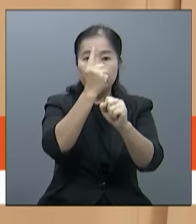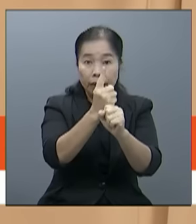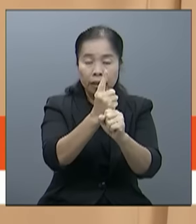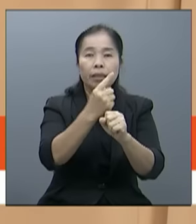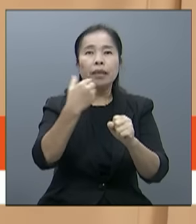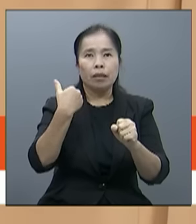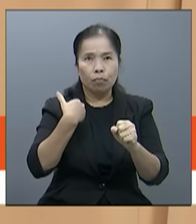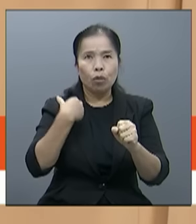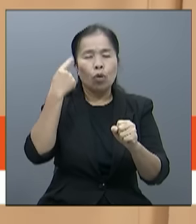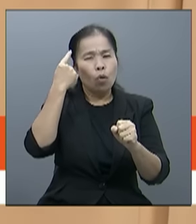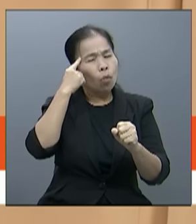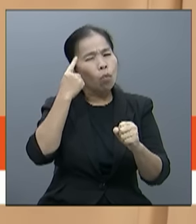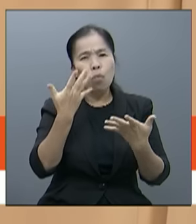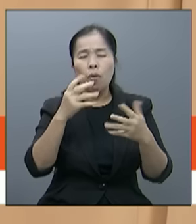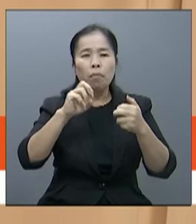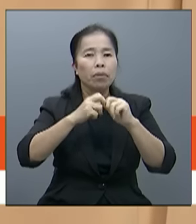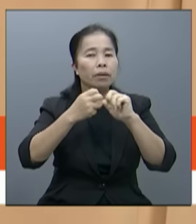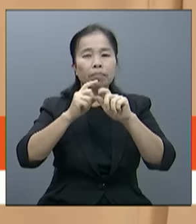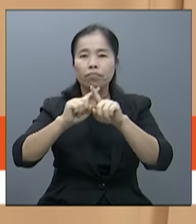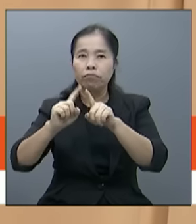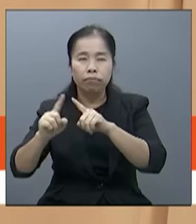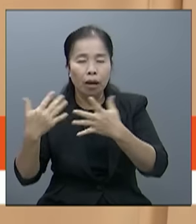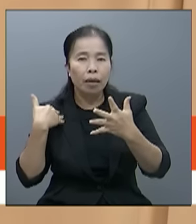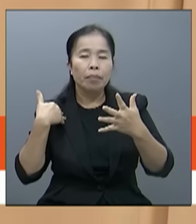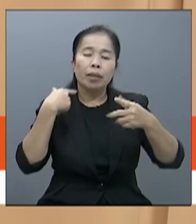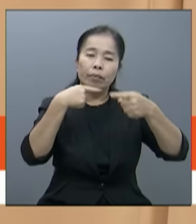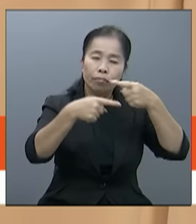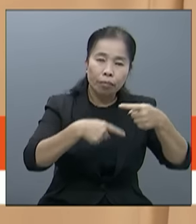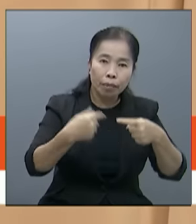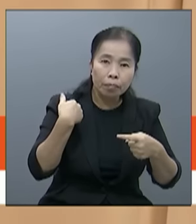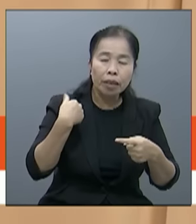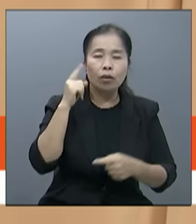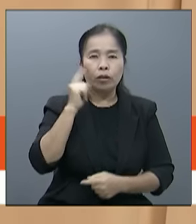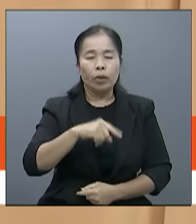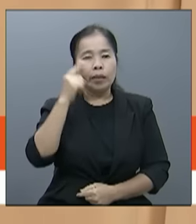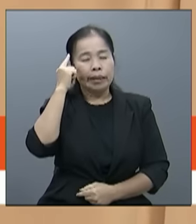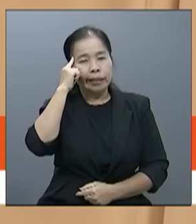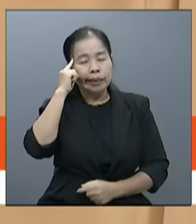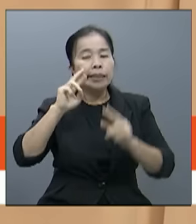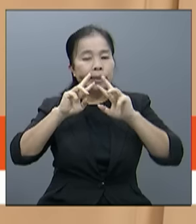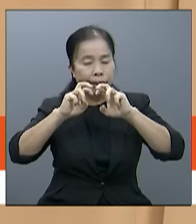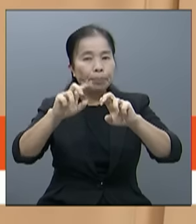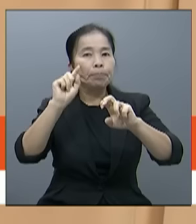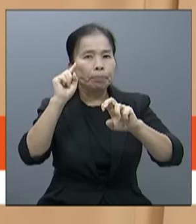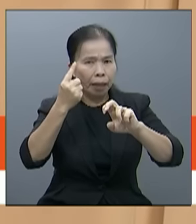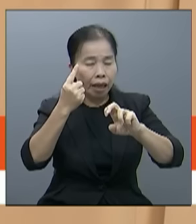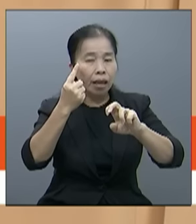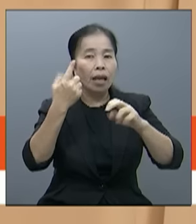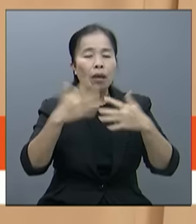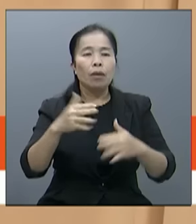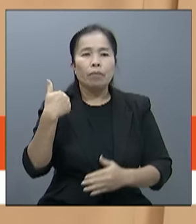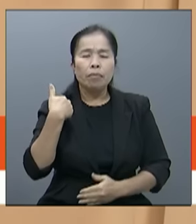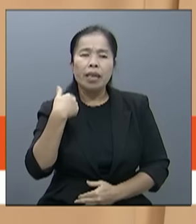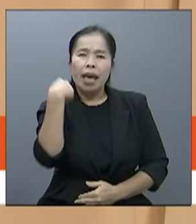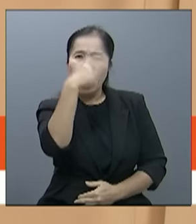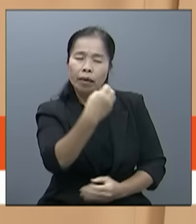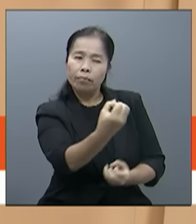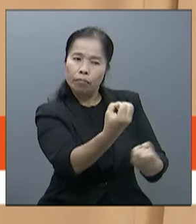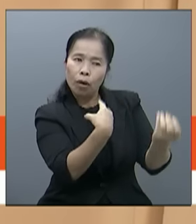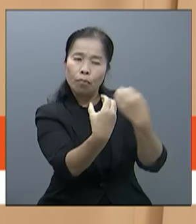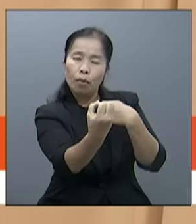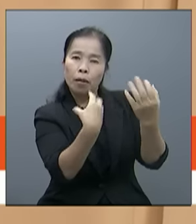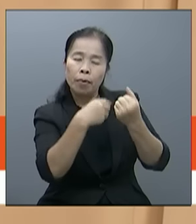การณ์เกิดขึ้นมากมายสภาพเศรษฐกิจประเทศเปลี่ยนแปลงไปเราจะต้องศึกษาและรับฟังความคิดเห็นเพิ่มเติม